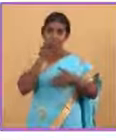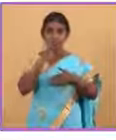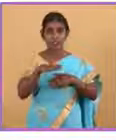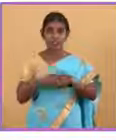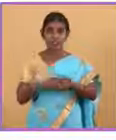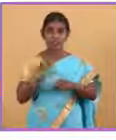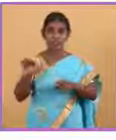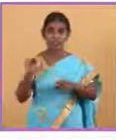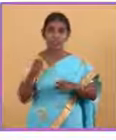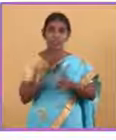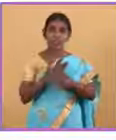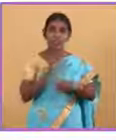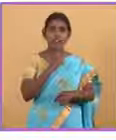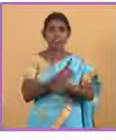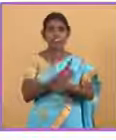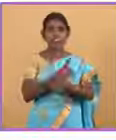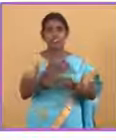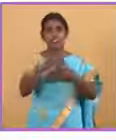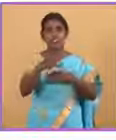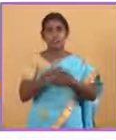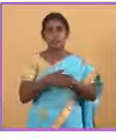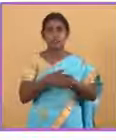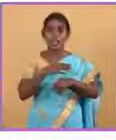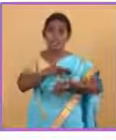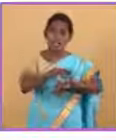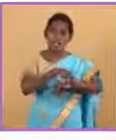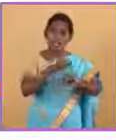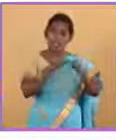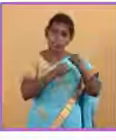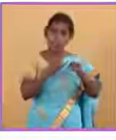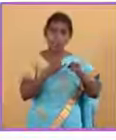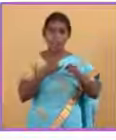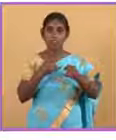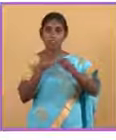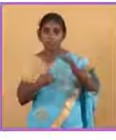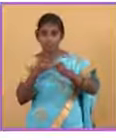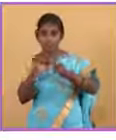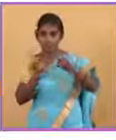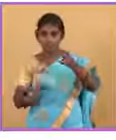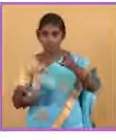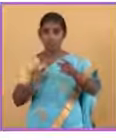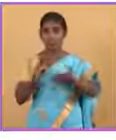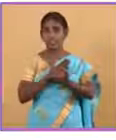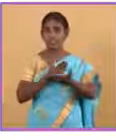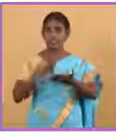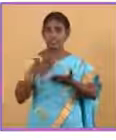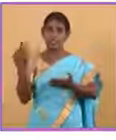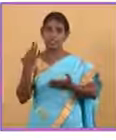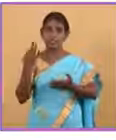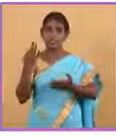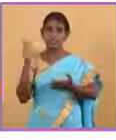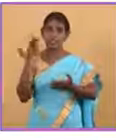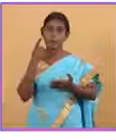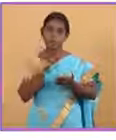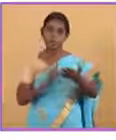ஆசிரியராக பணியாற்றியவர். அதுவும் இலக்கண வரலாறு, இலக்கிய வரலாறு, தனித்தமிழ் இயக்கம் என்ற நூல்களை எழுதியவர்.